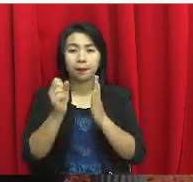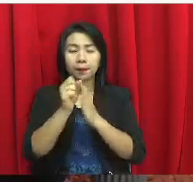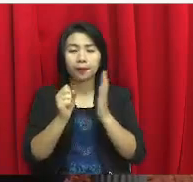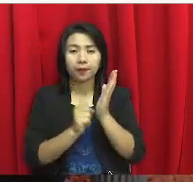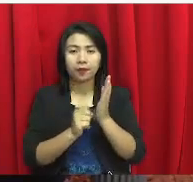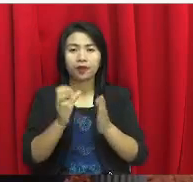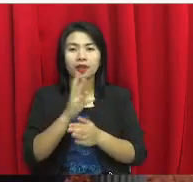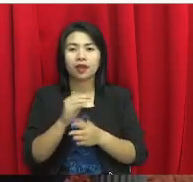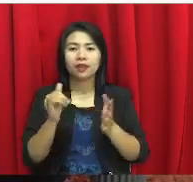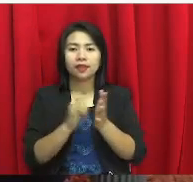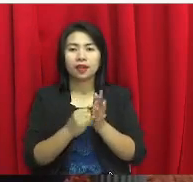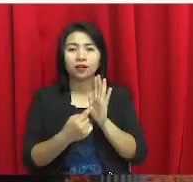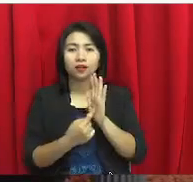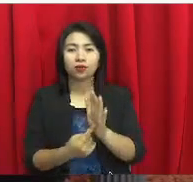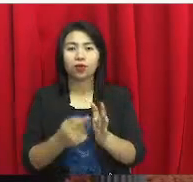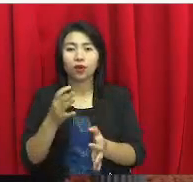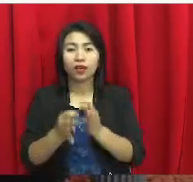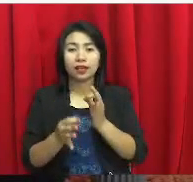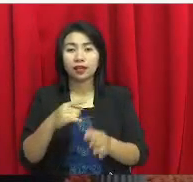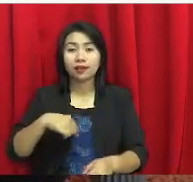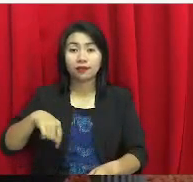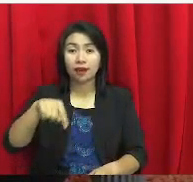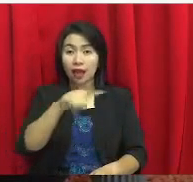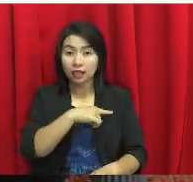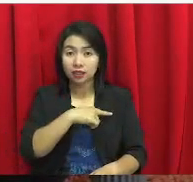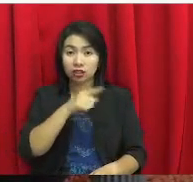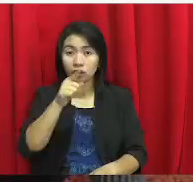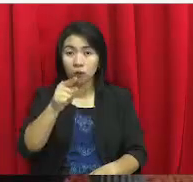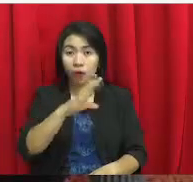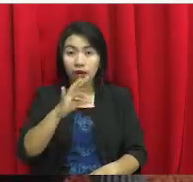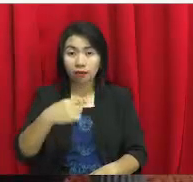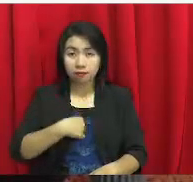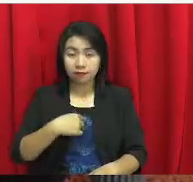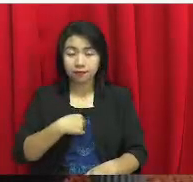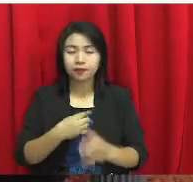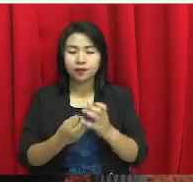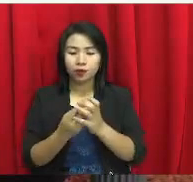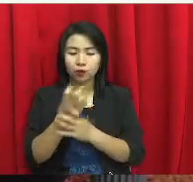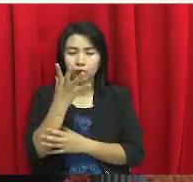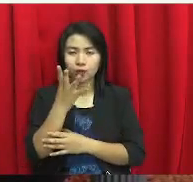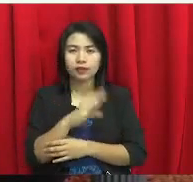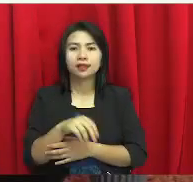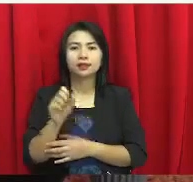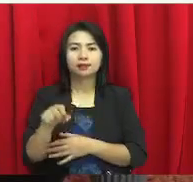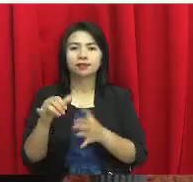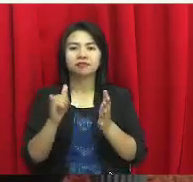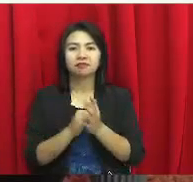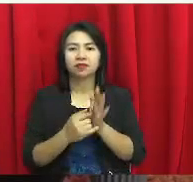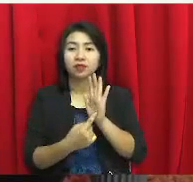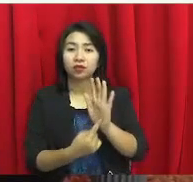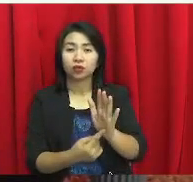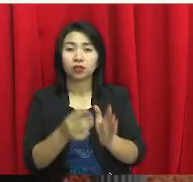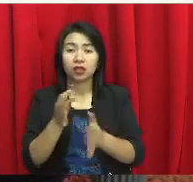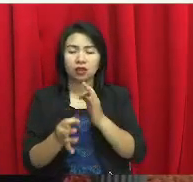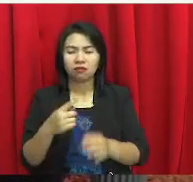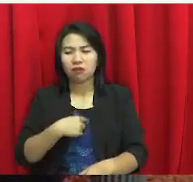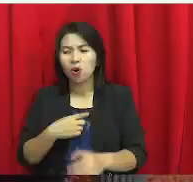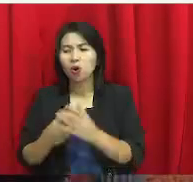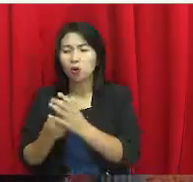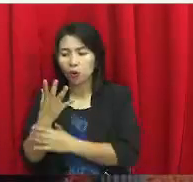kung tayo ay lumalago. You see, di ba, Sir Maki? Yan po yun. Yan yung magsasabi. Di ba? Yan yung magsasabi kung tayo ay lumalago.